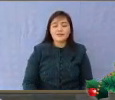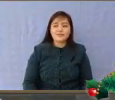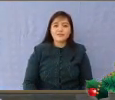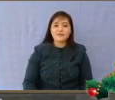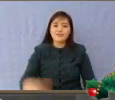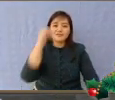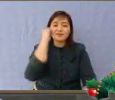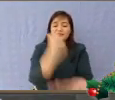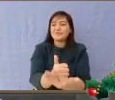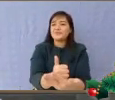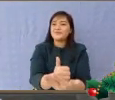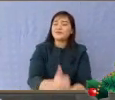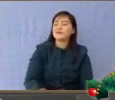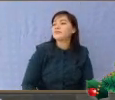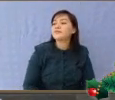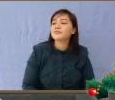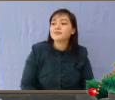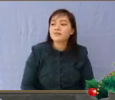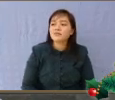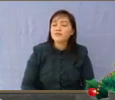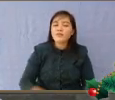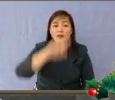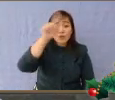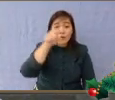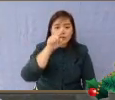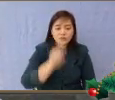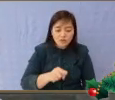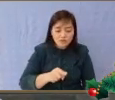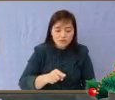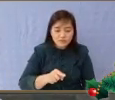Bakit ka nagpipray? Good question!